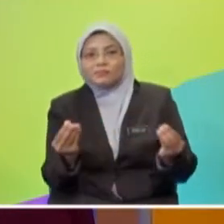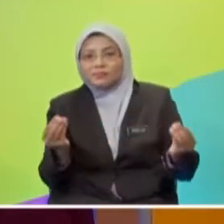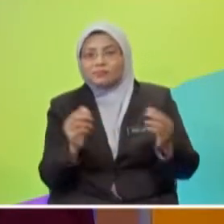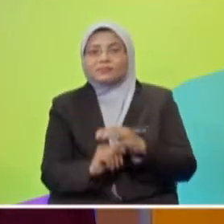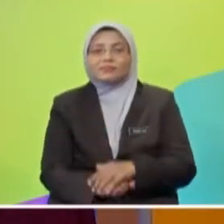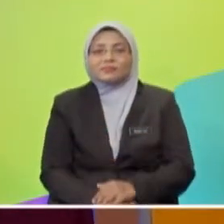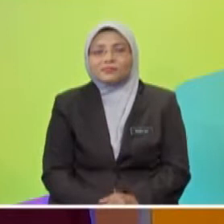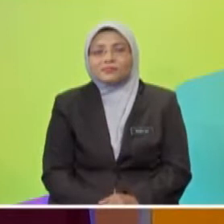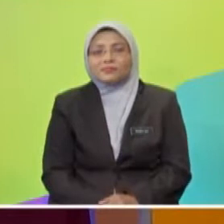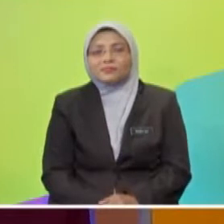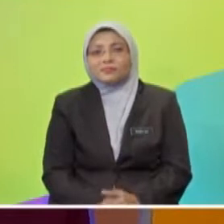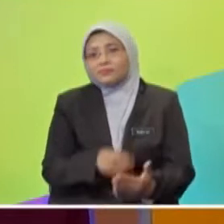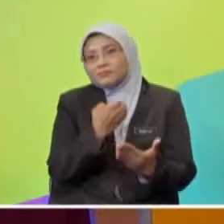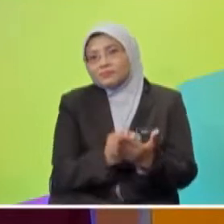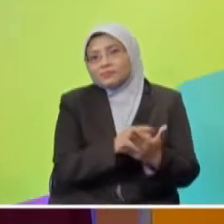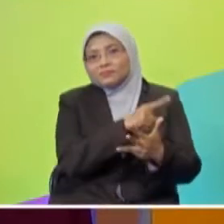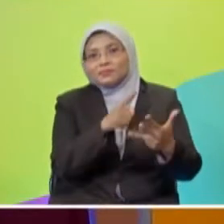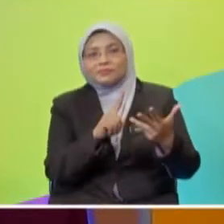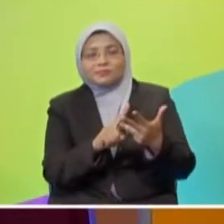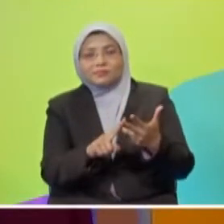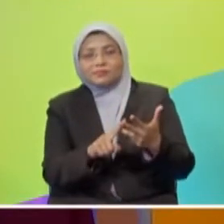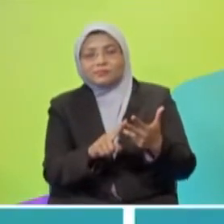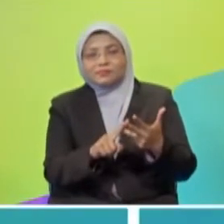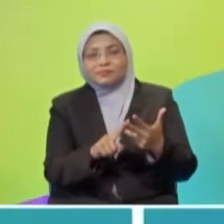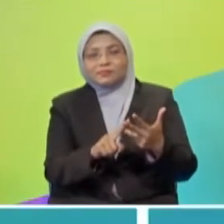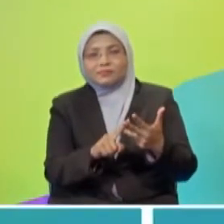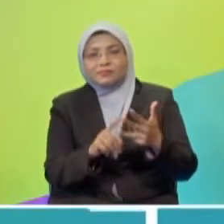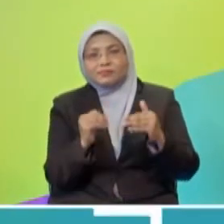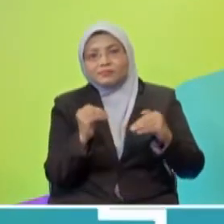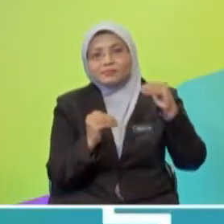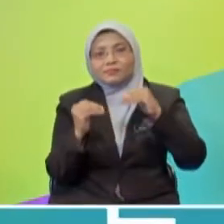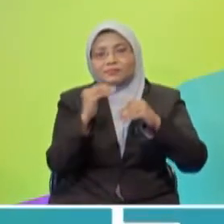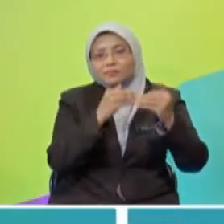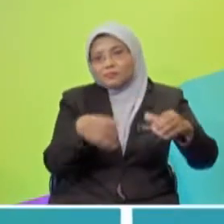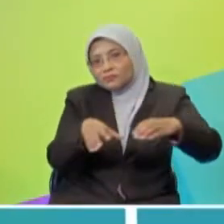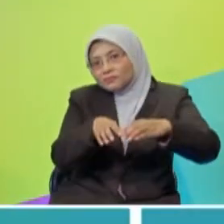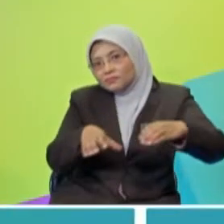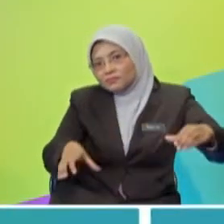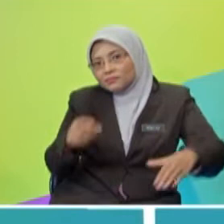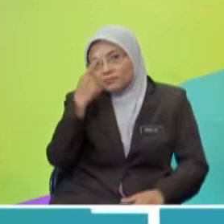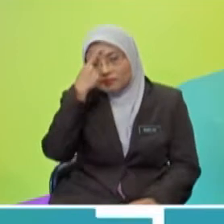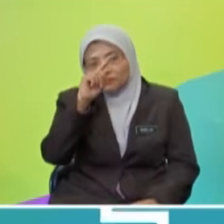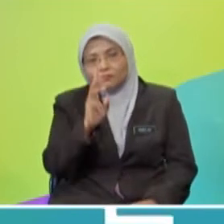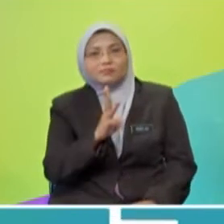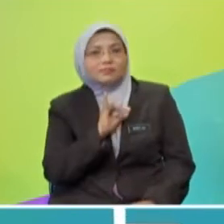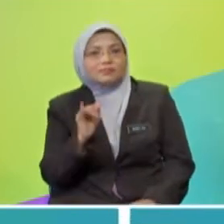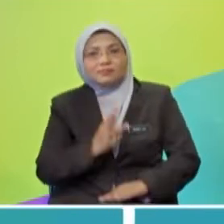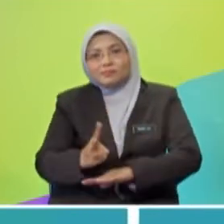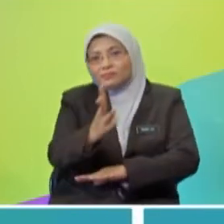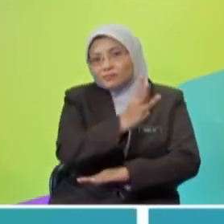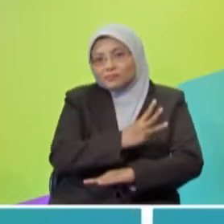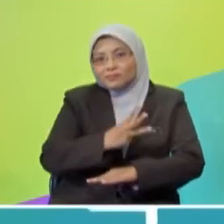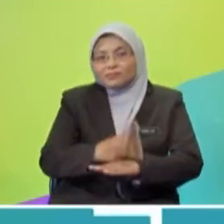sini oke dalam bidang ekonomi yang ketiga membina terusan dan tali air untuk mengairi kawasan pertanian a untuk